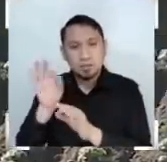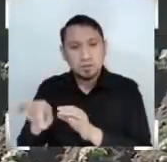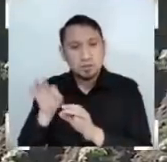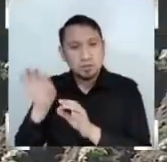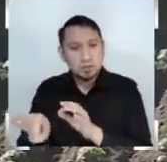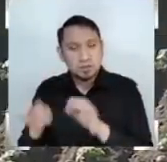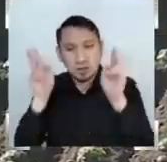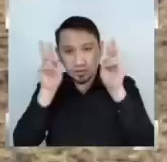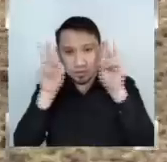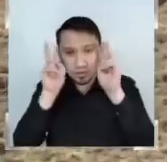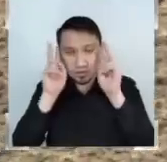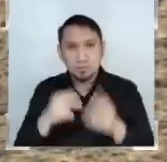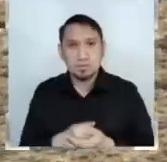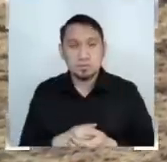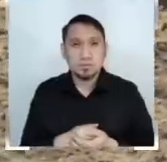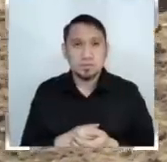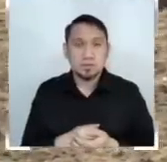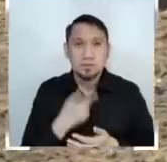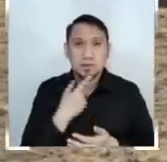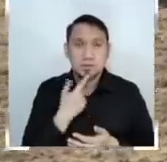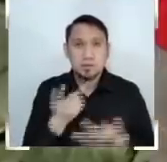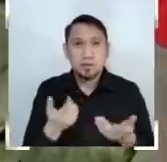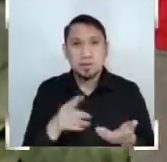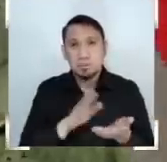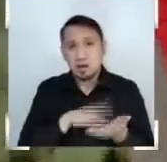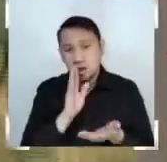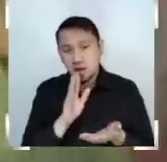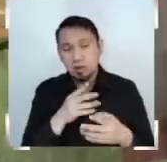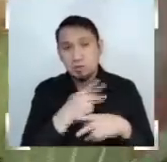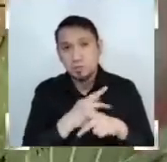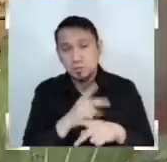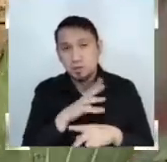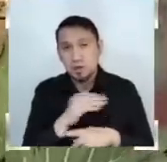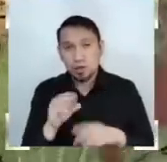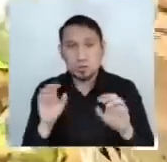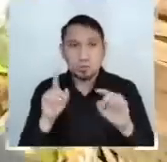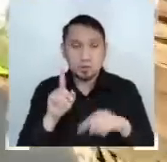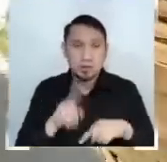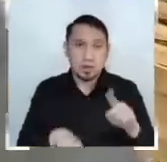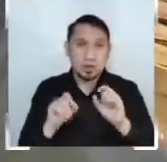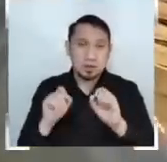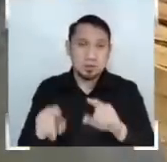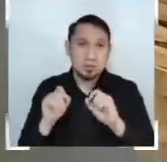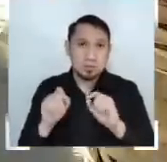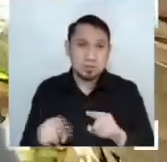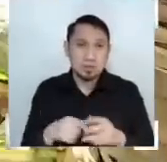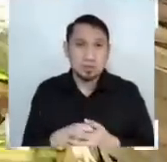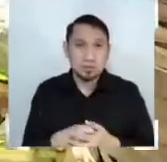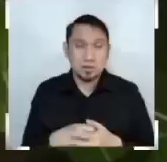pag mataas masyado ang production cost nila, tapos hindi naman po nila mabenta ng magandang presyo yung kanilang magugulay,